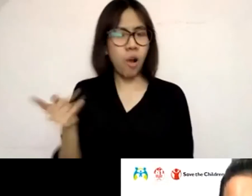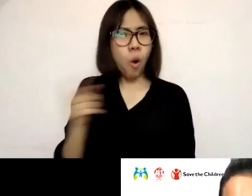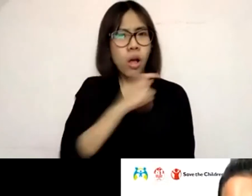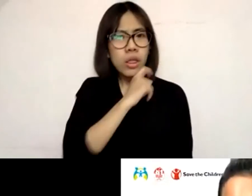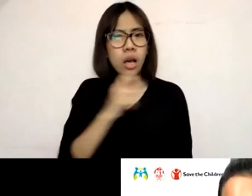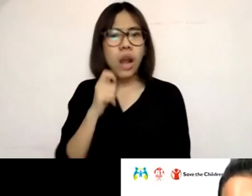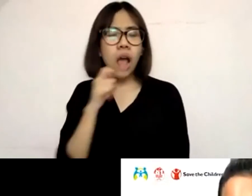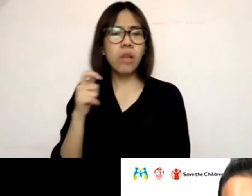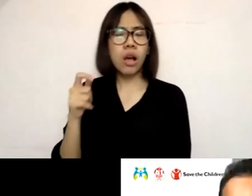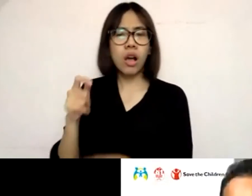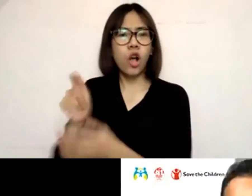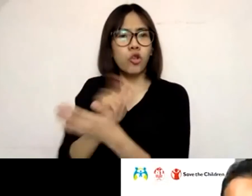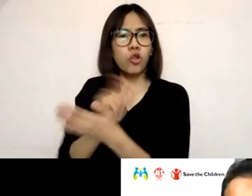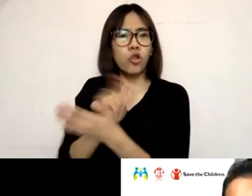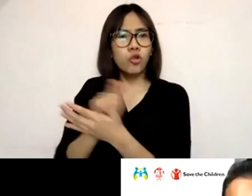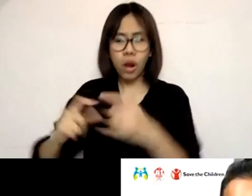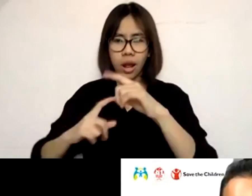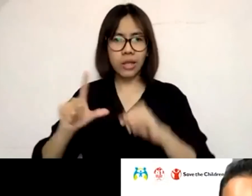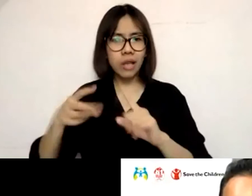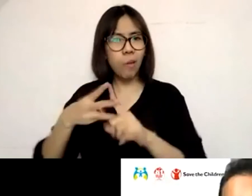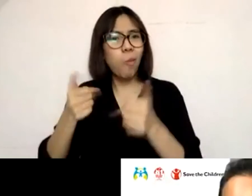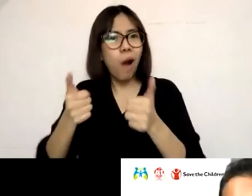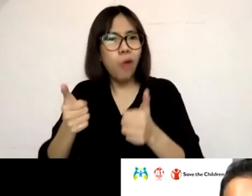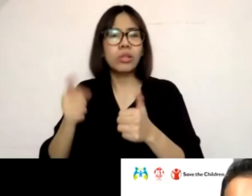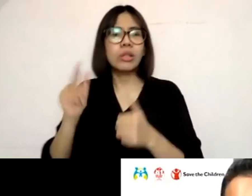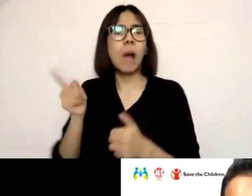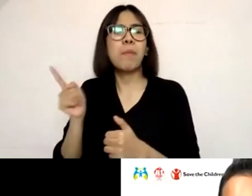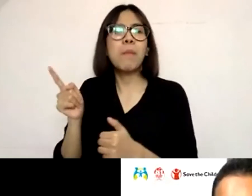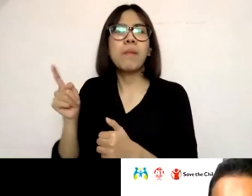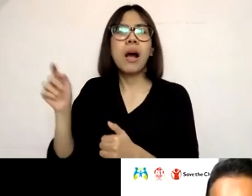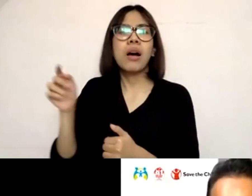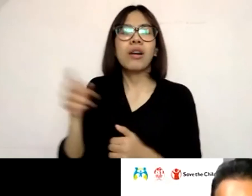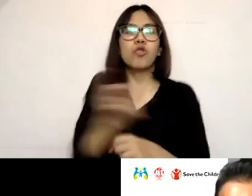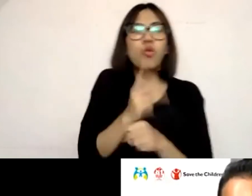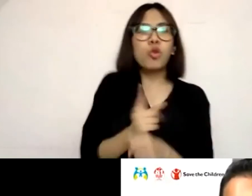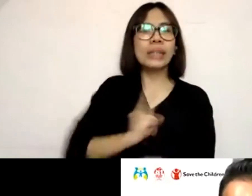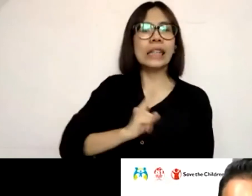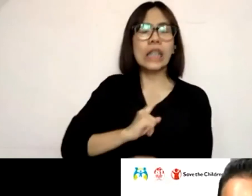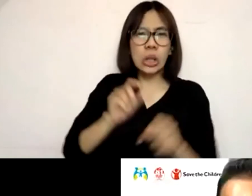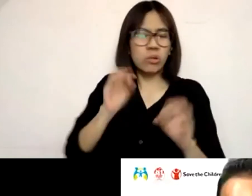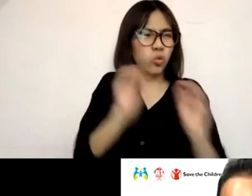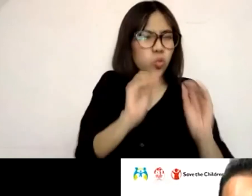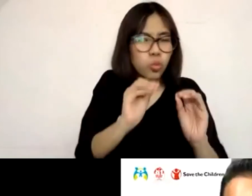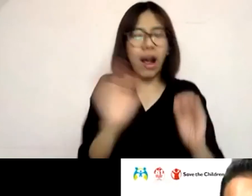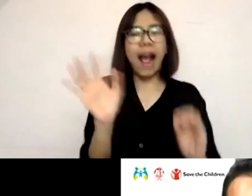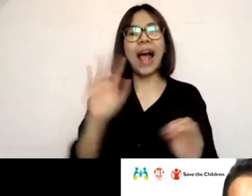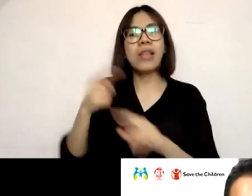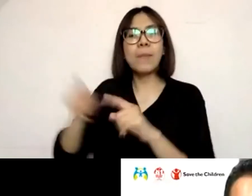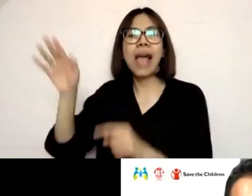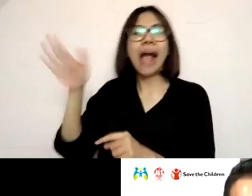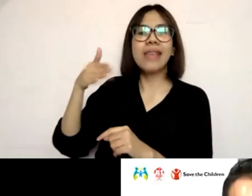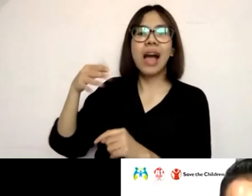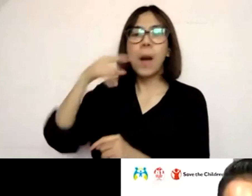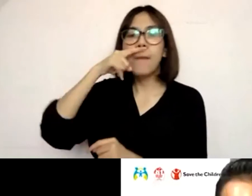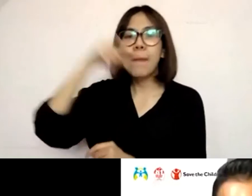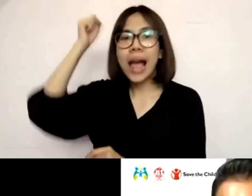pun screeningnya dilakukan bersama orang tua sesuai dengan kebutuhan ya Bu ya, dengan challenge-nya tersendiri yang dihadapi oleh orang